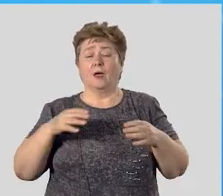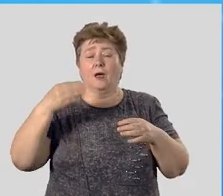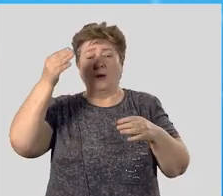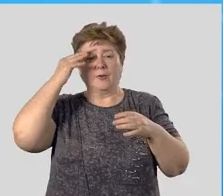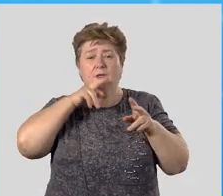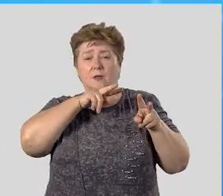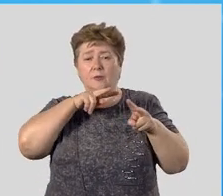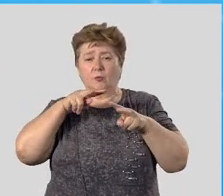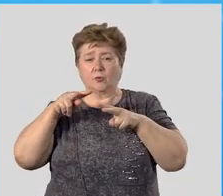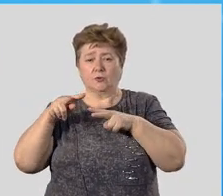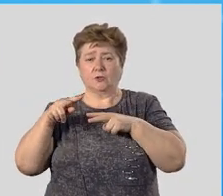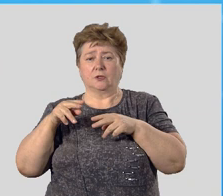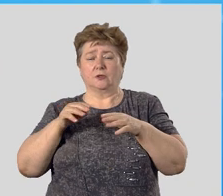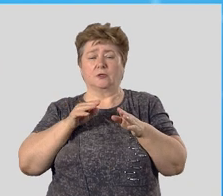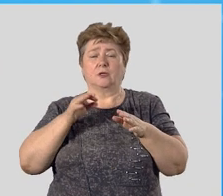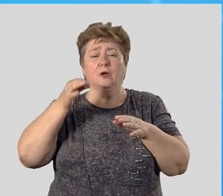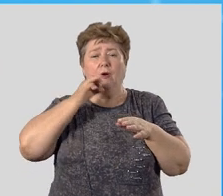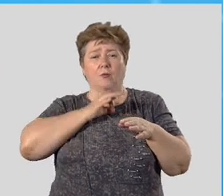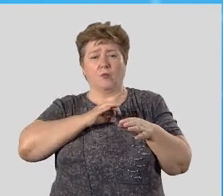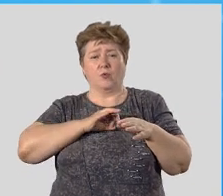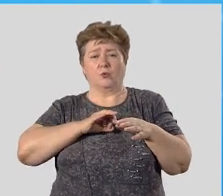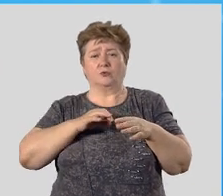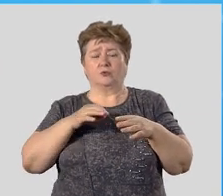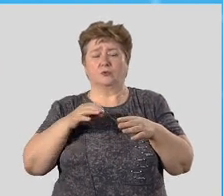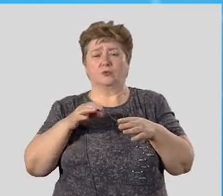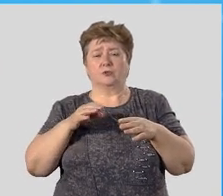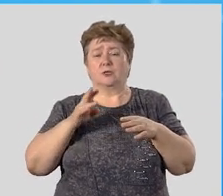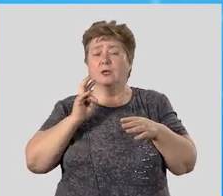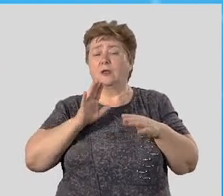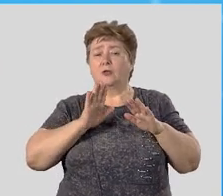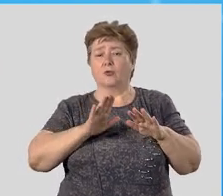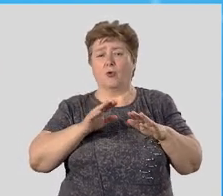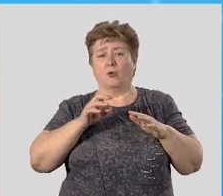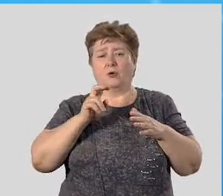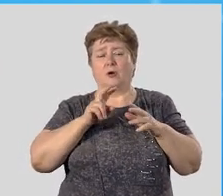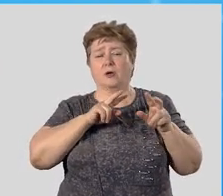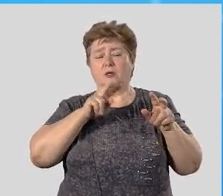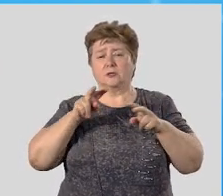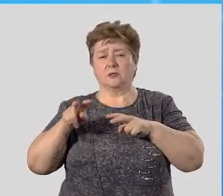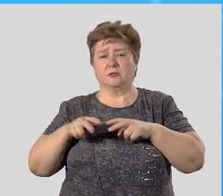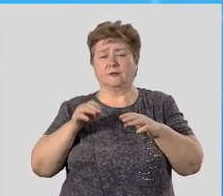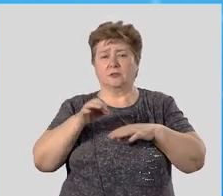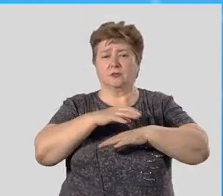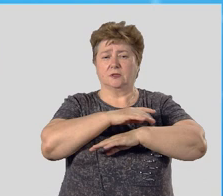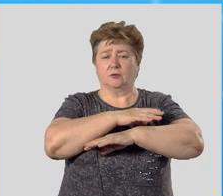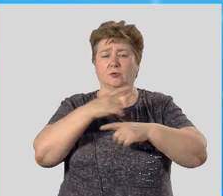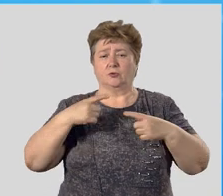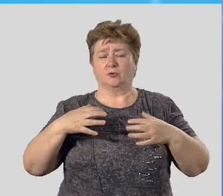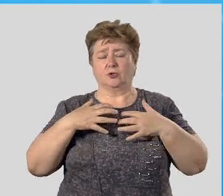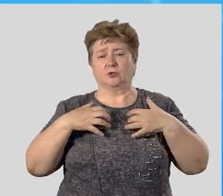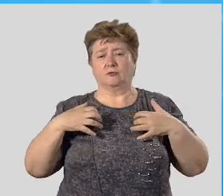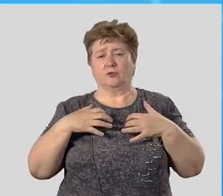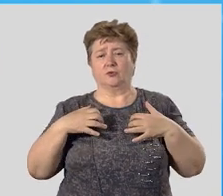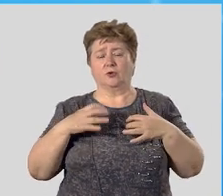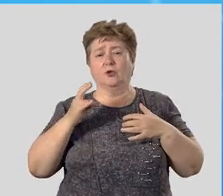Методом наблюдения пользуются, конечно, не только исследователи насекомых и других